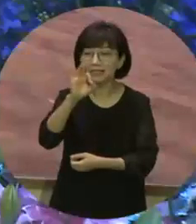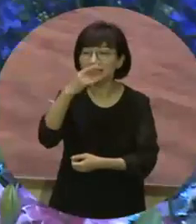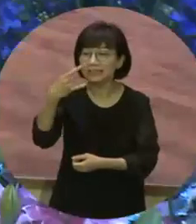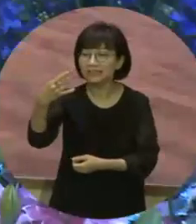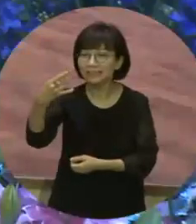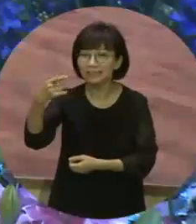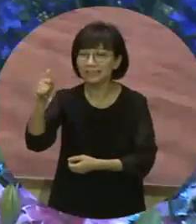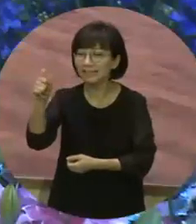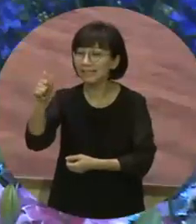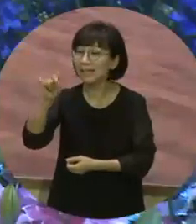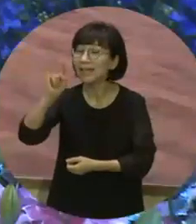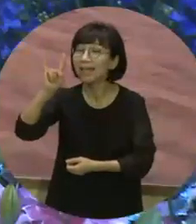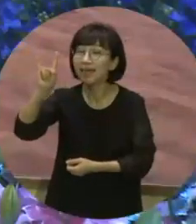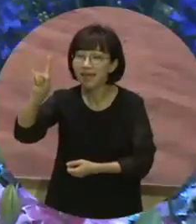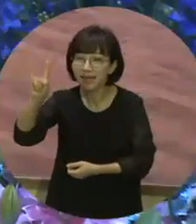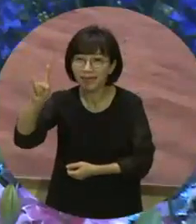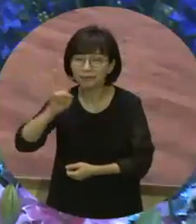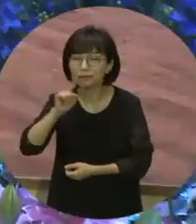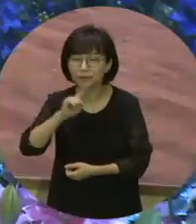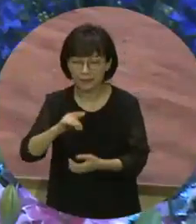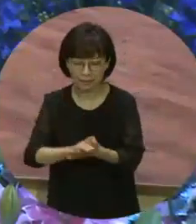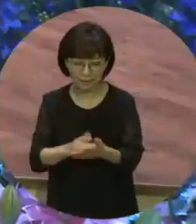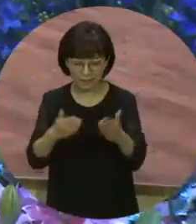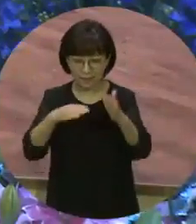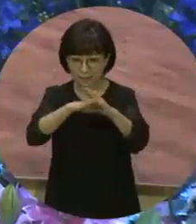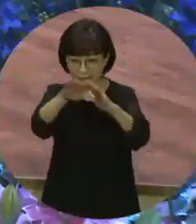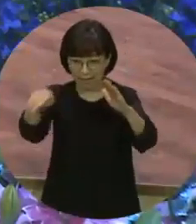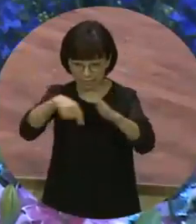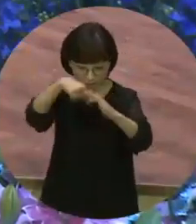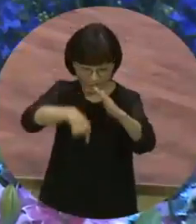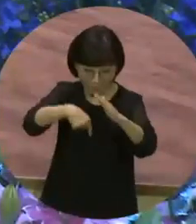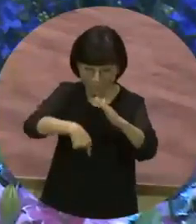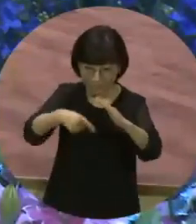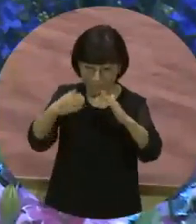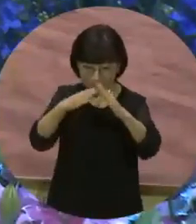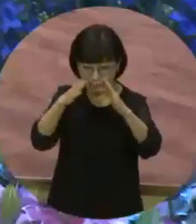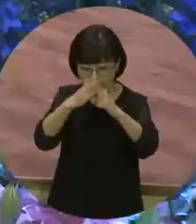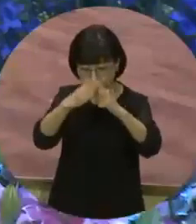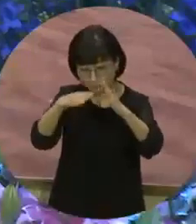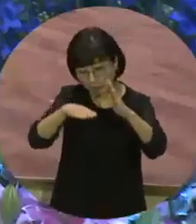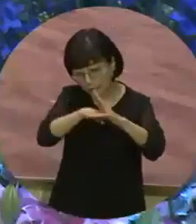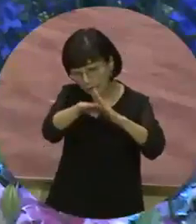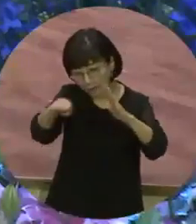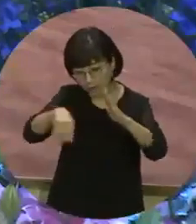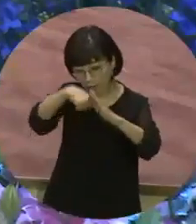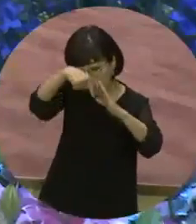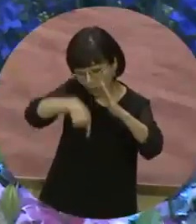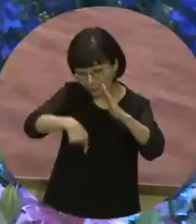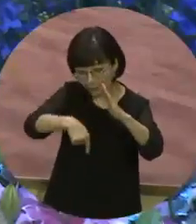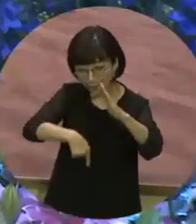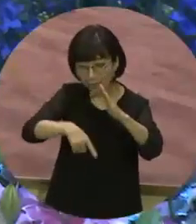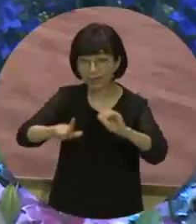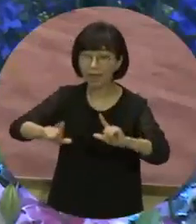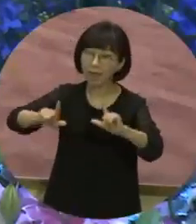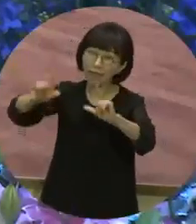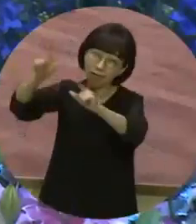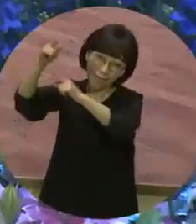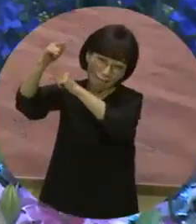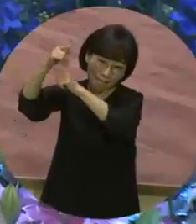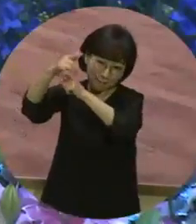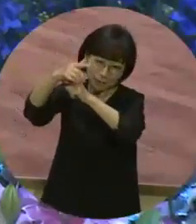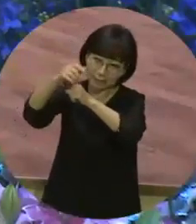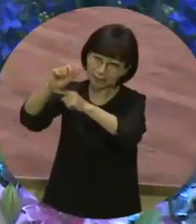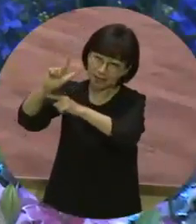안의해란 말은 가정 안에 있는 해라고 해. 가정 안에는 햇빛을 해.